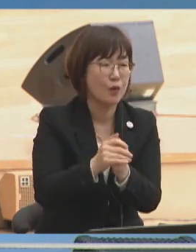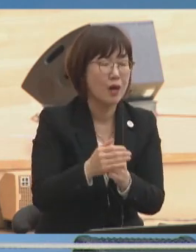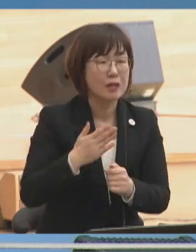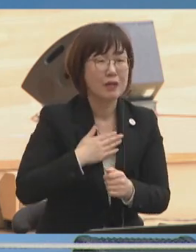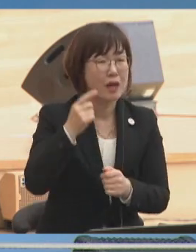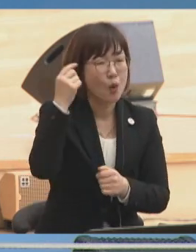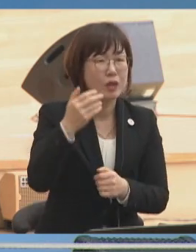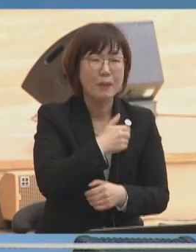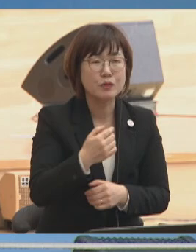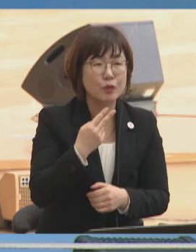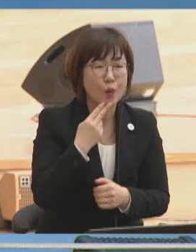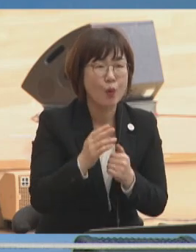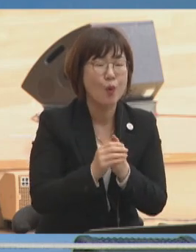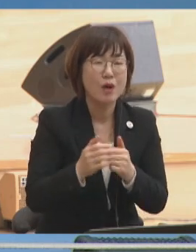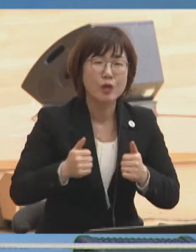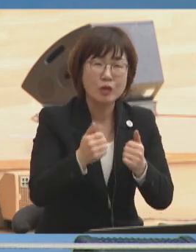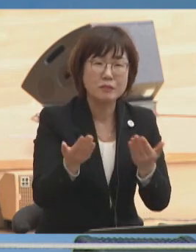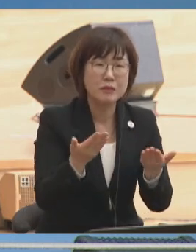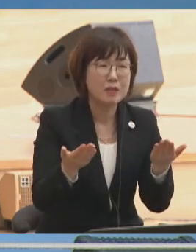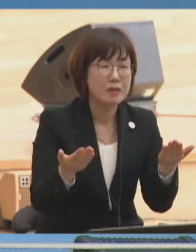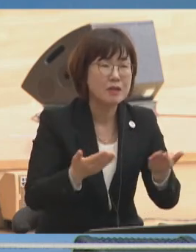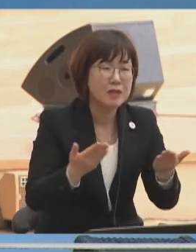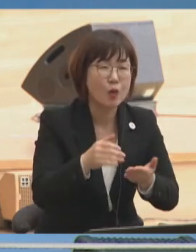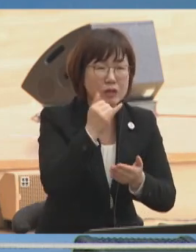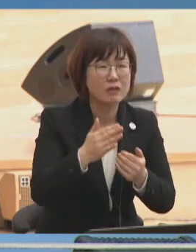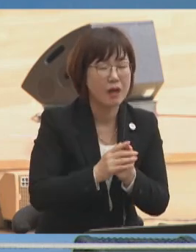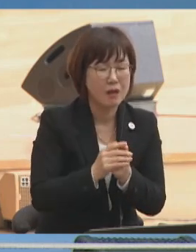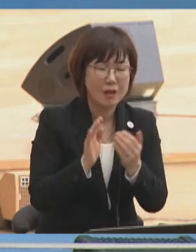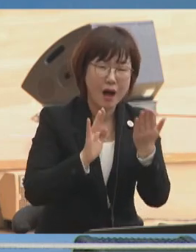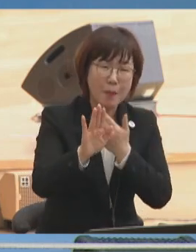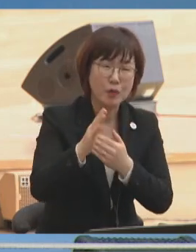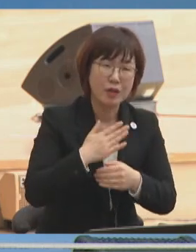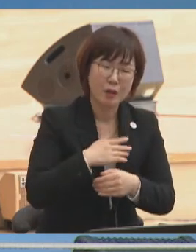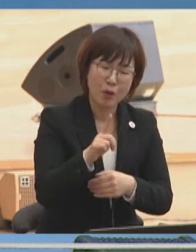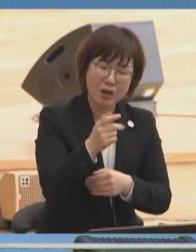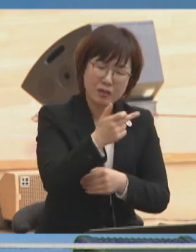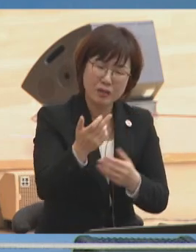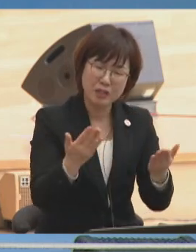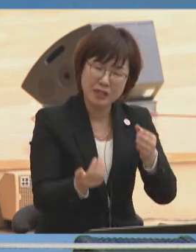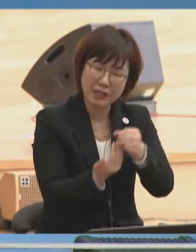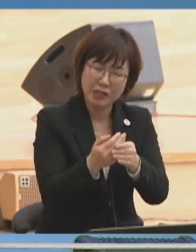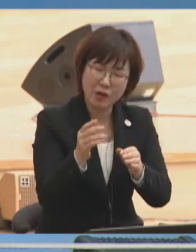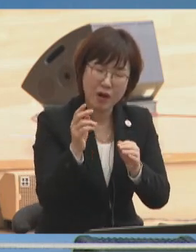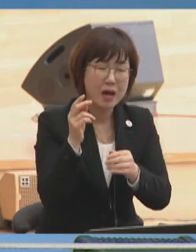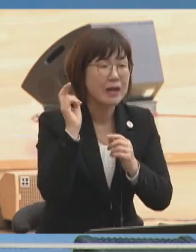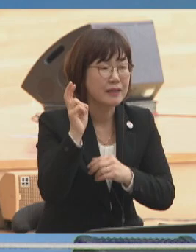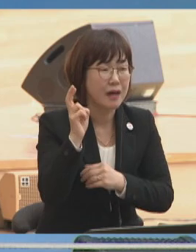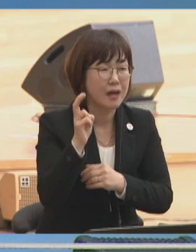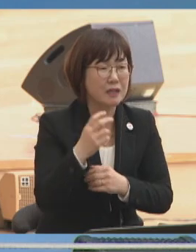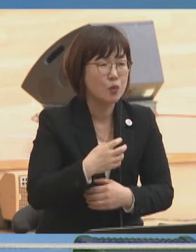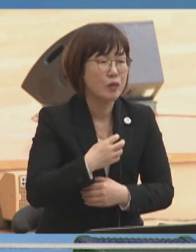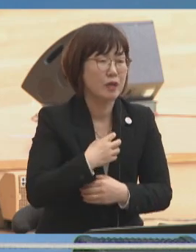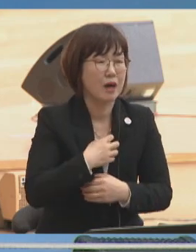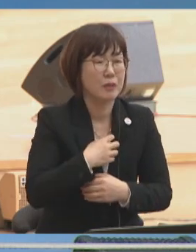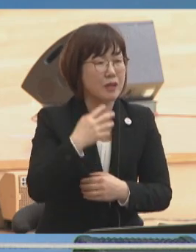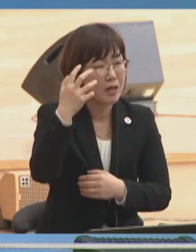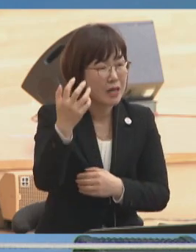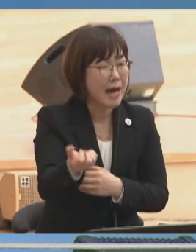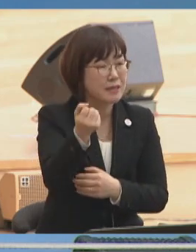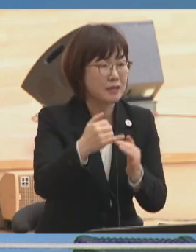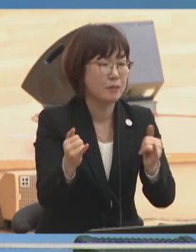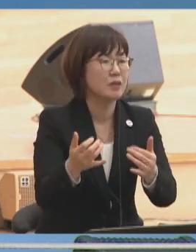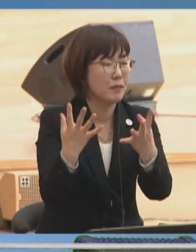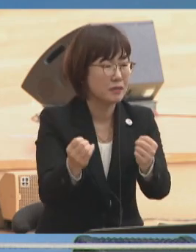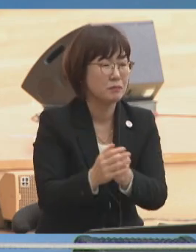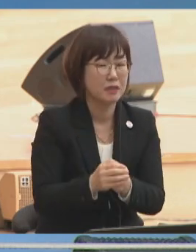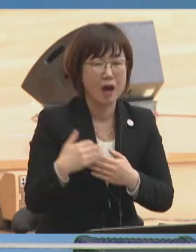모르겠다고, 열심히 살긴 사는데 이러다 큰일 날 것 같다라, 그 인생의 위기감이 찾아온 사람이 있어요. 여러분, 사지백채가 멀쩡하다고 더